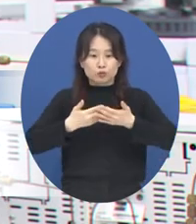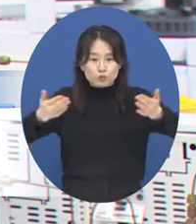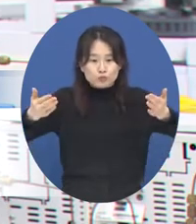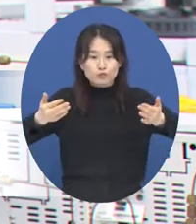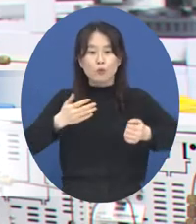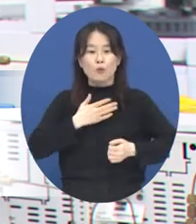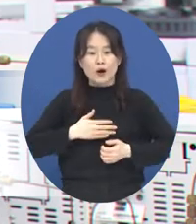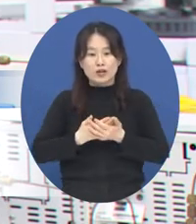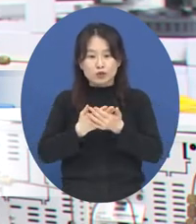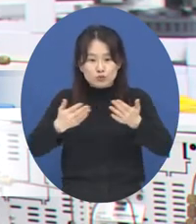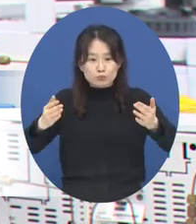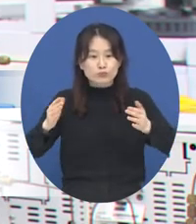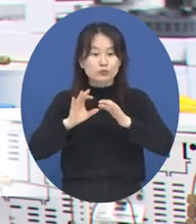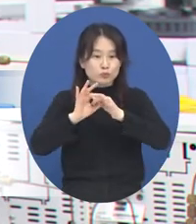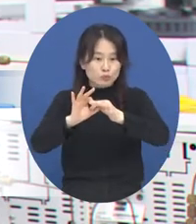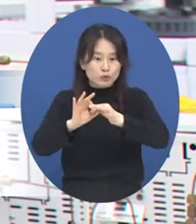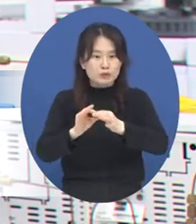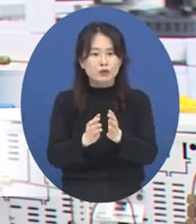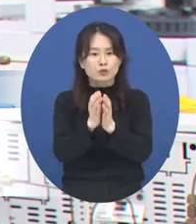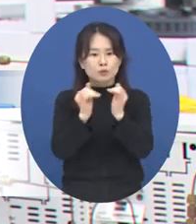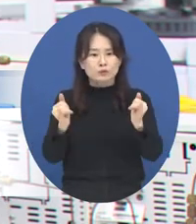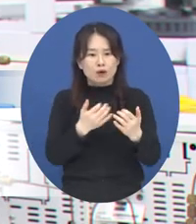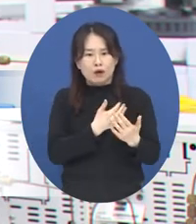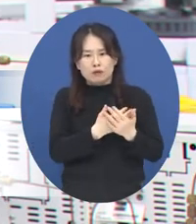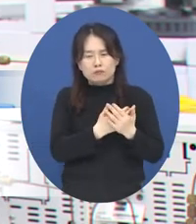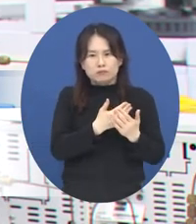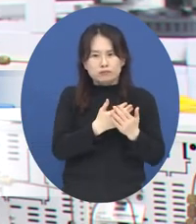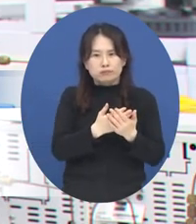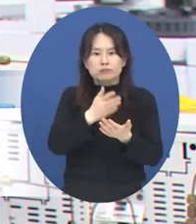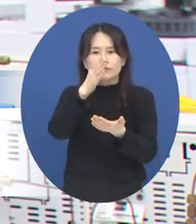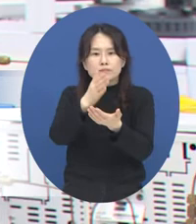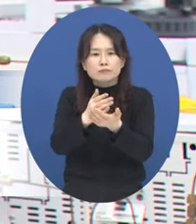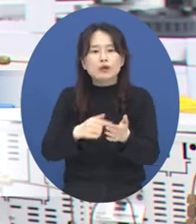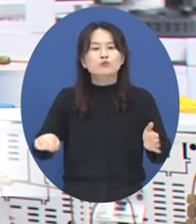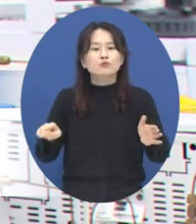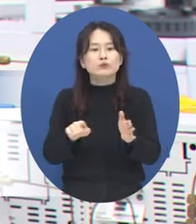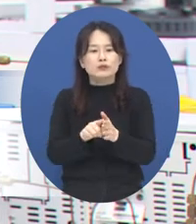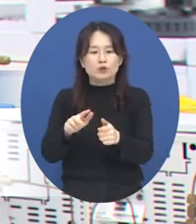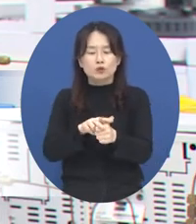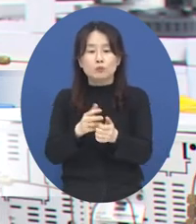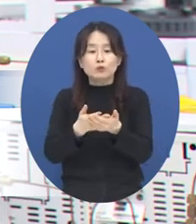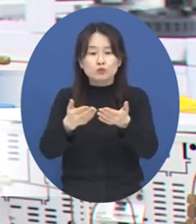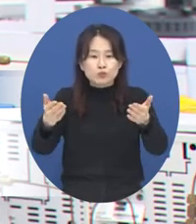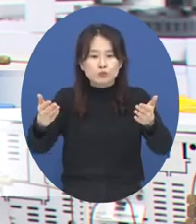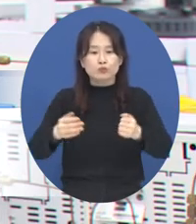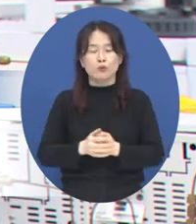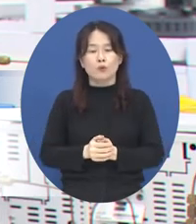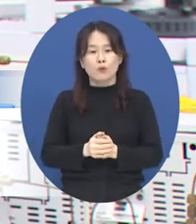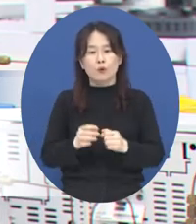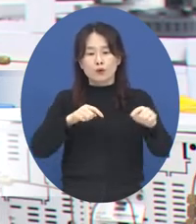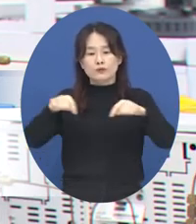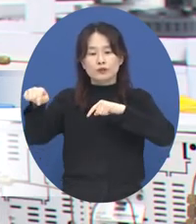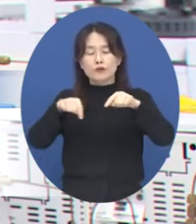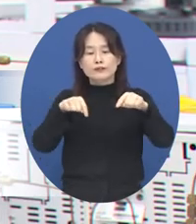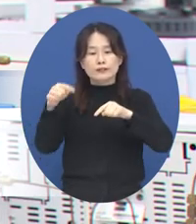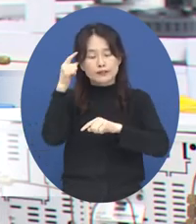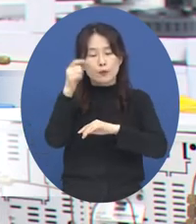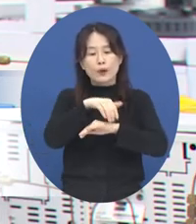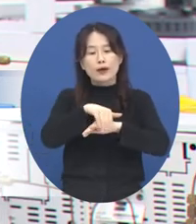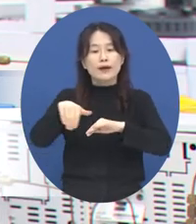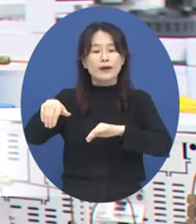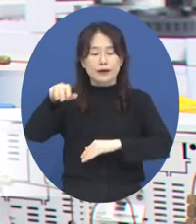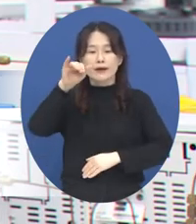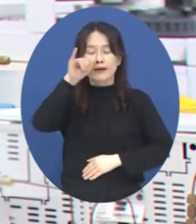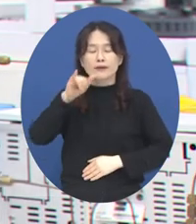알림으로 인해서 도민들이 그냥 막연한 불안감에 시달리지 않도록 저희가 정보를 제공하고 또